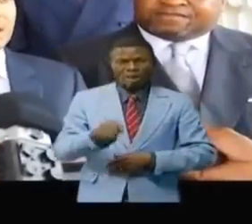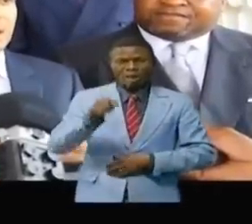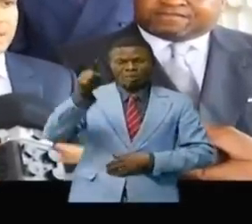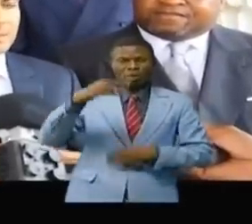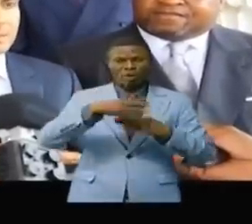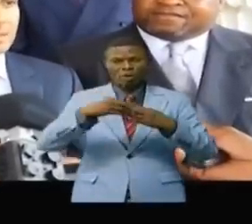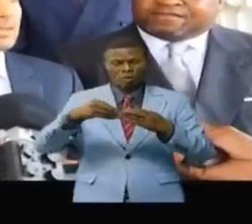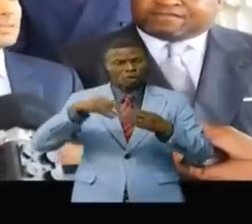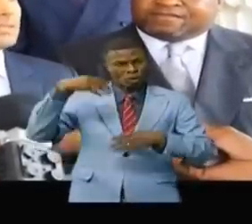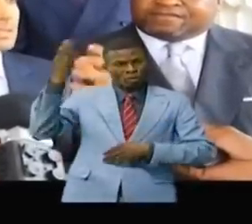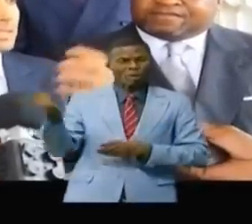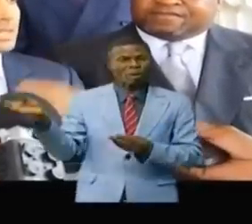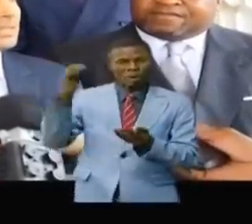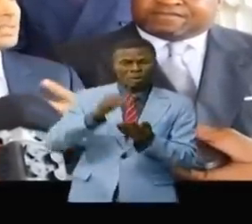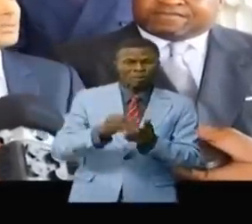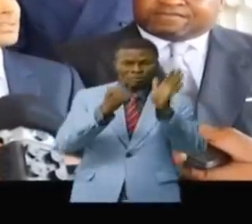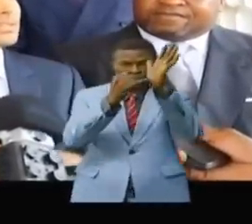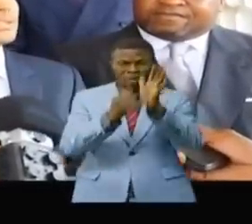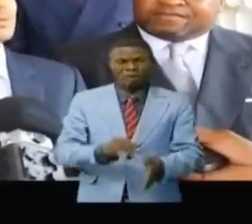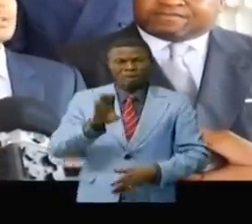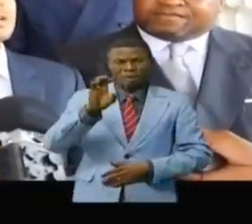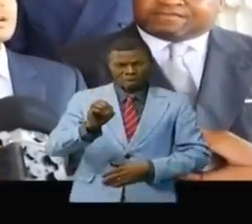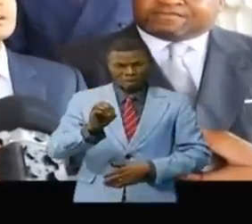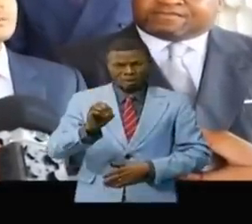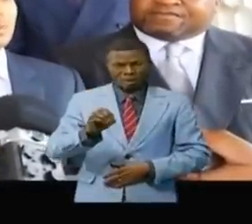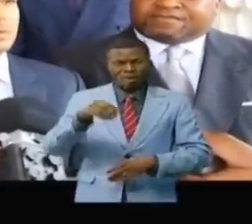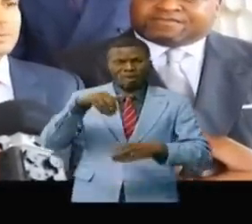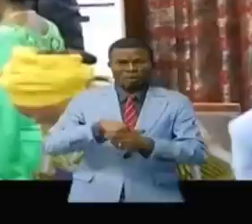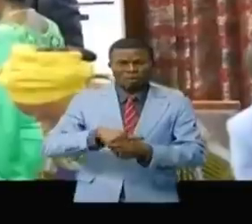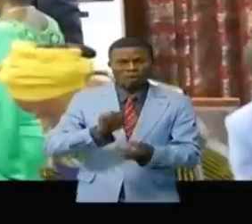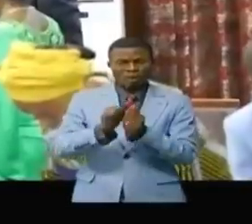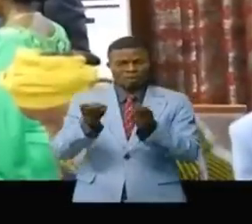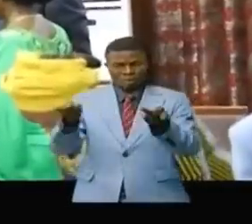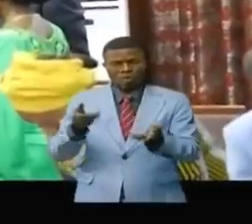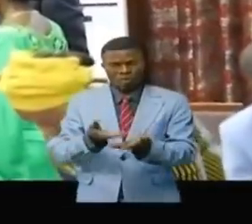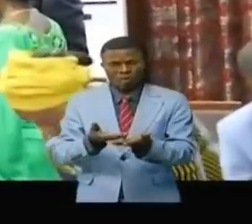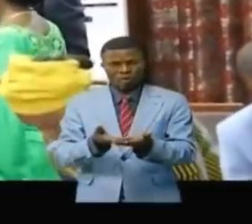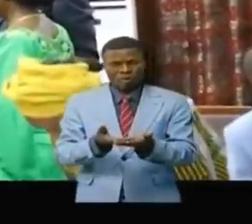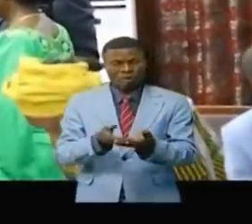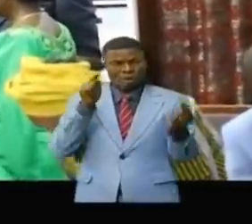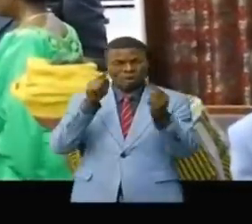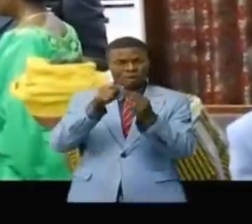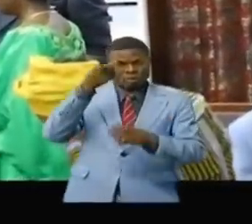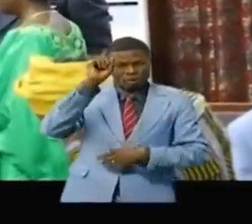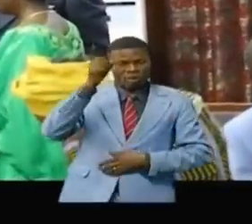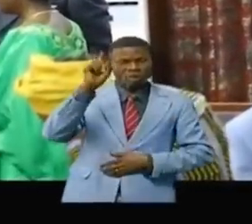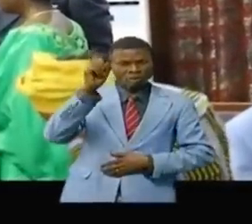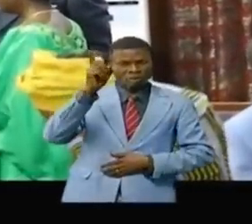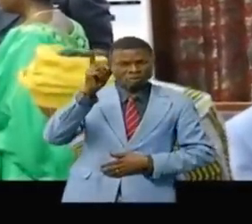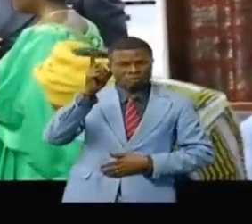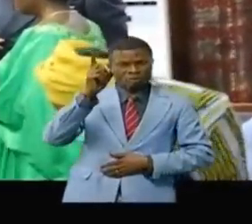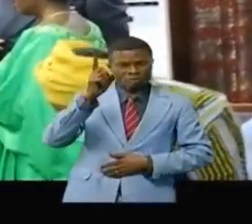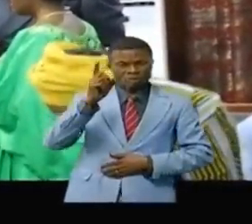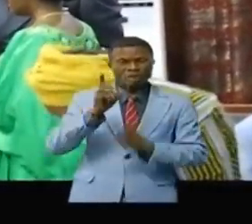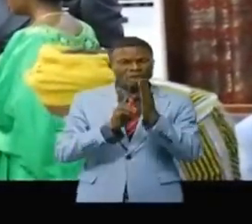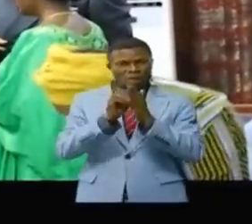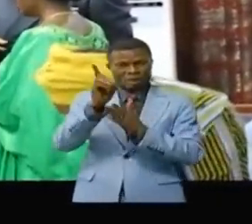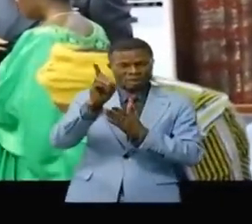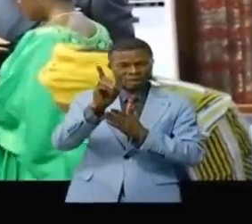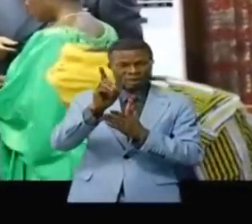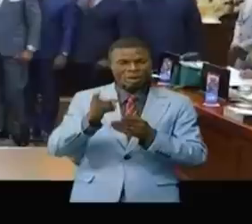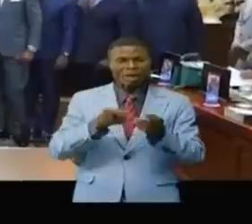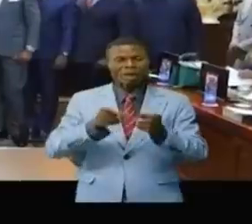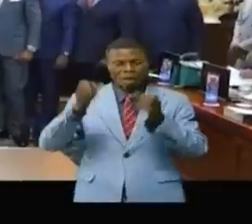ITA, ARAIS, 650 que les investisseurs installent dans la zone. Avec pour objectif premier de faire développer la